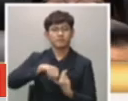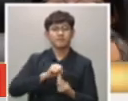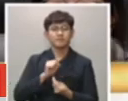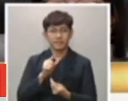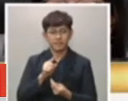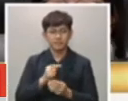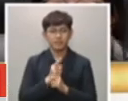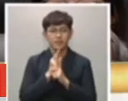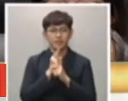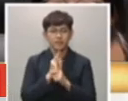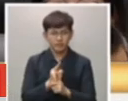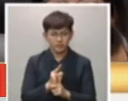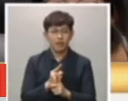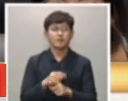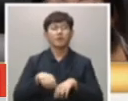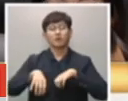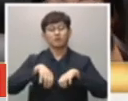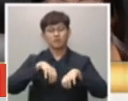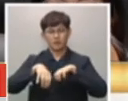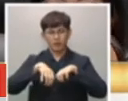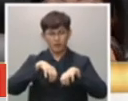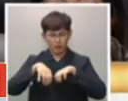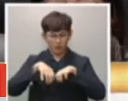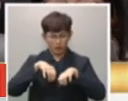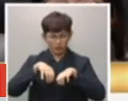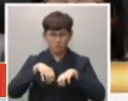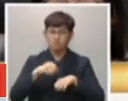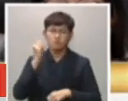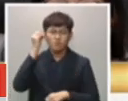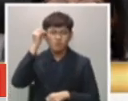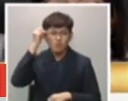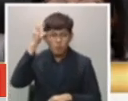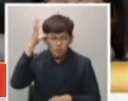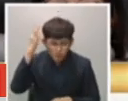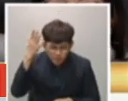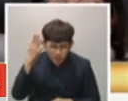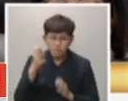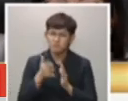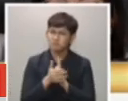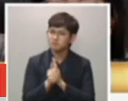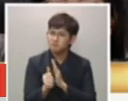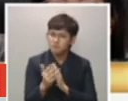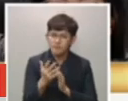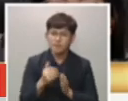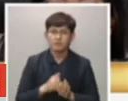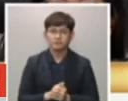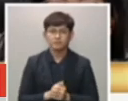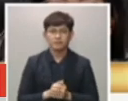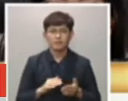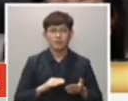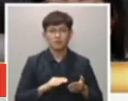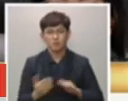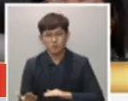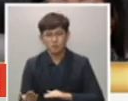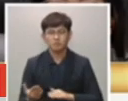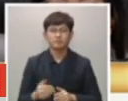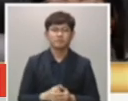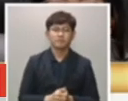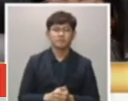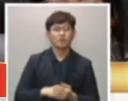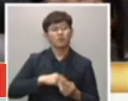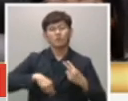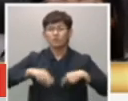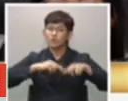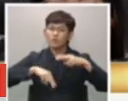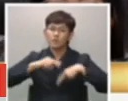ามยัตติที่บอกว่าบริหารราชการแผ่นดินโดยขาดความรู้ความสามารถล้มเหลวและไร้ประสิทธิภาพในการดูแ